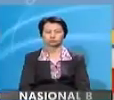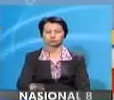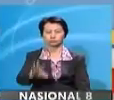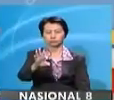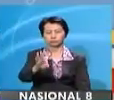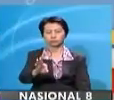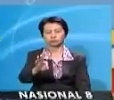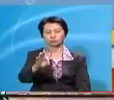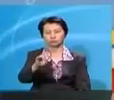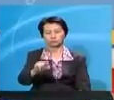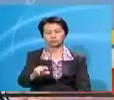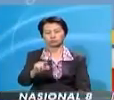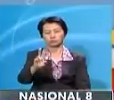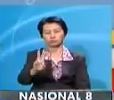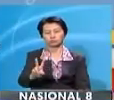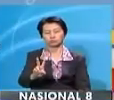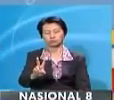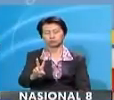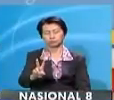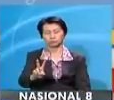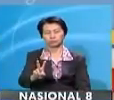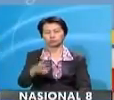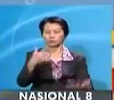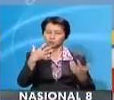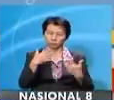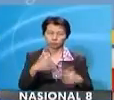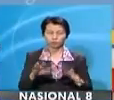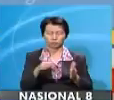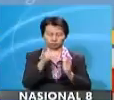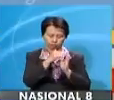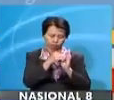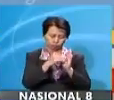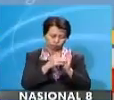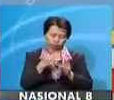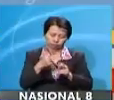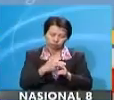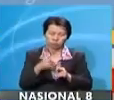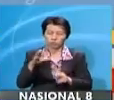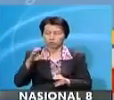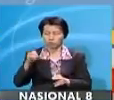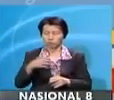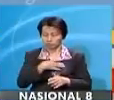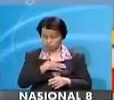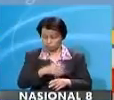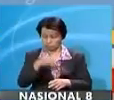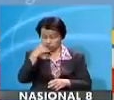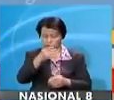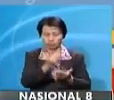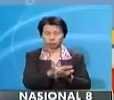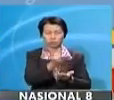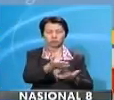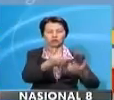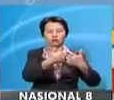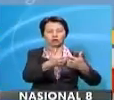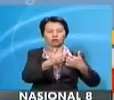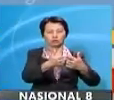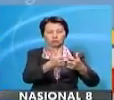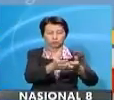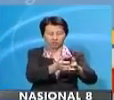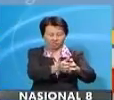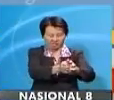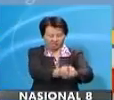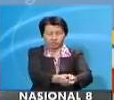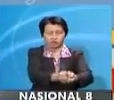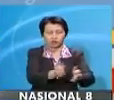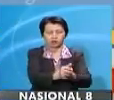Felda Global Ventures Holdings Berhad FGV telah menyenarai pendek syarikat yang berminat untuk membeli kilang pemerahan canola